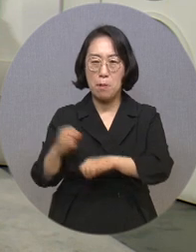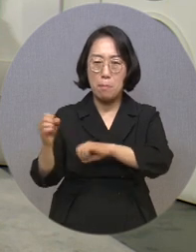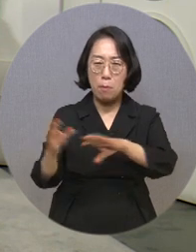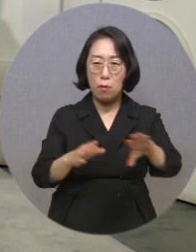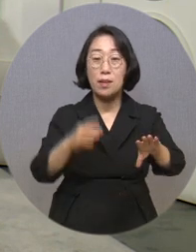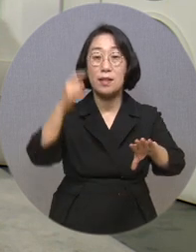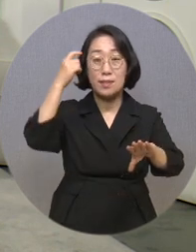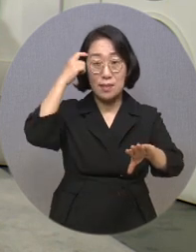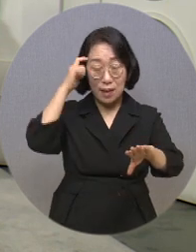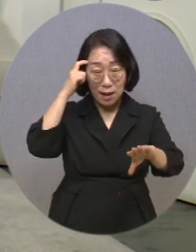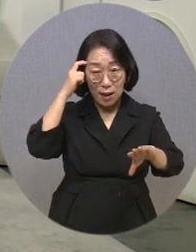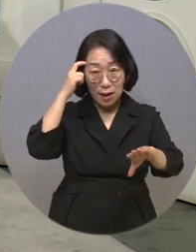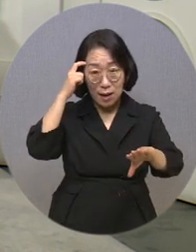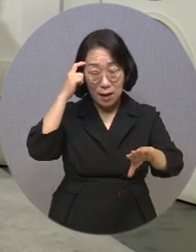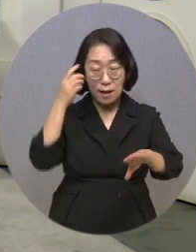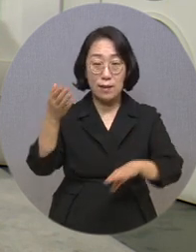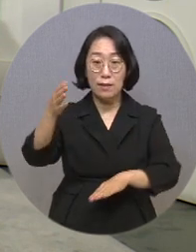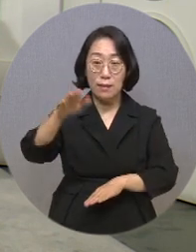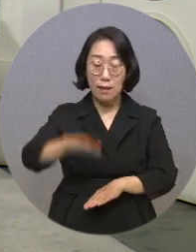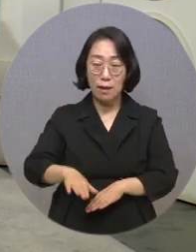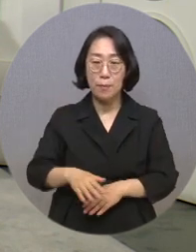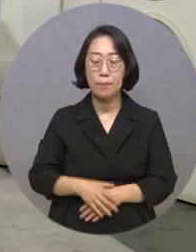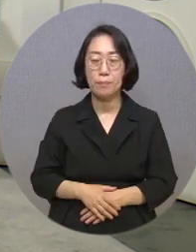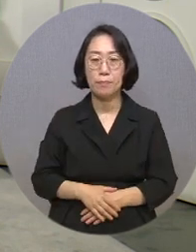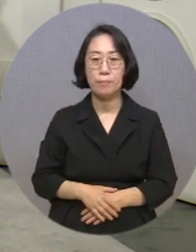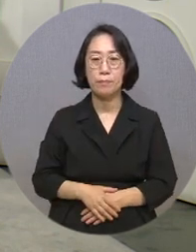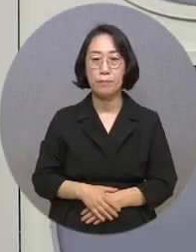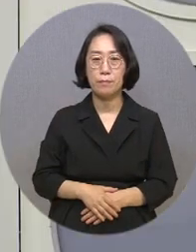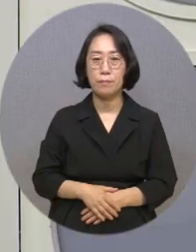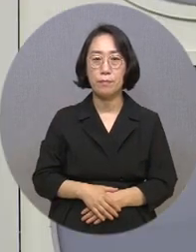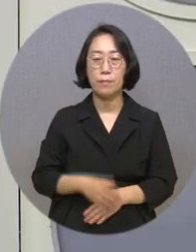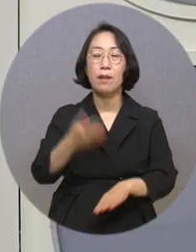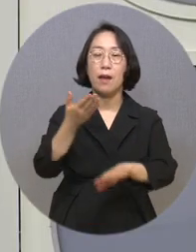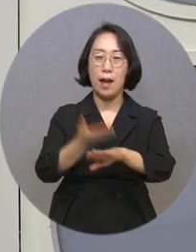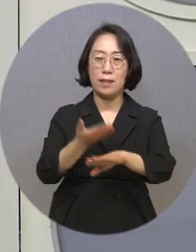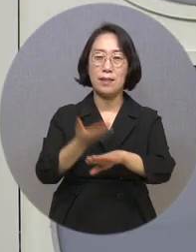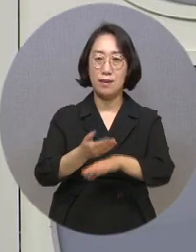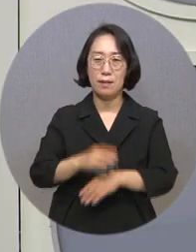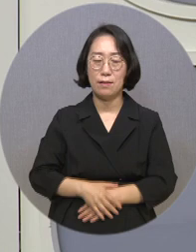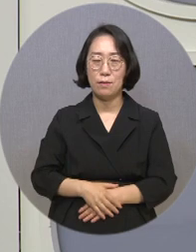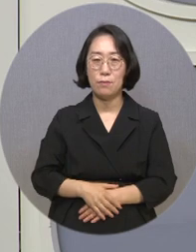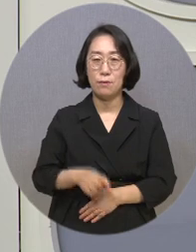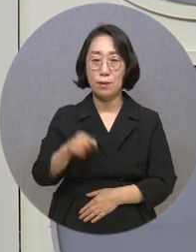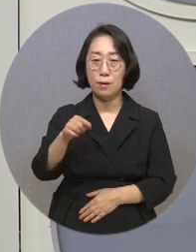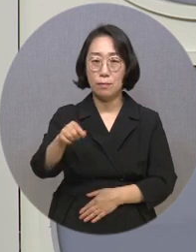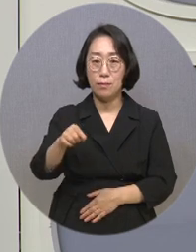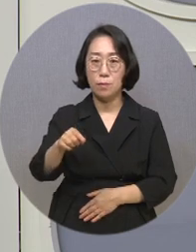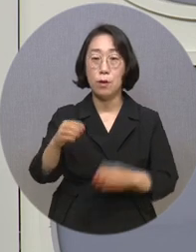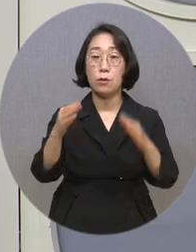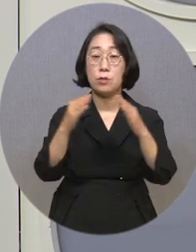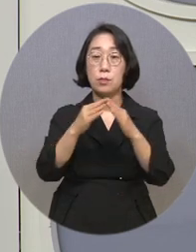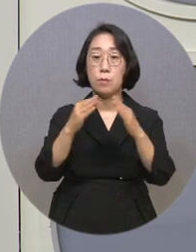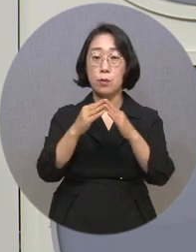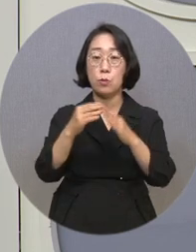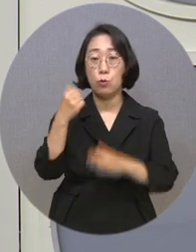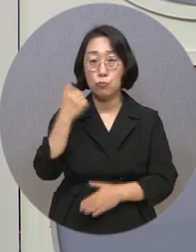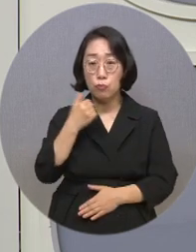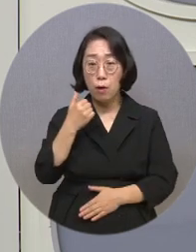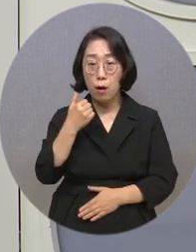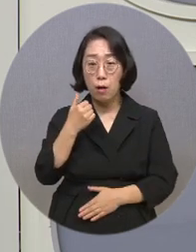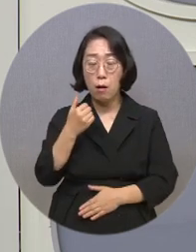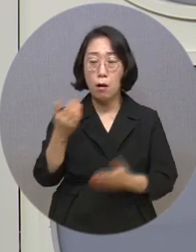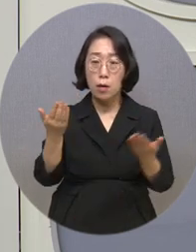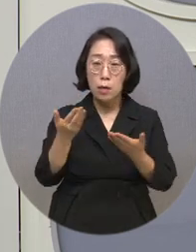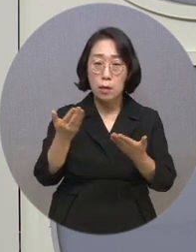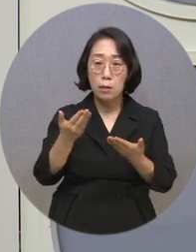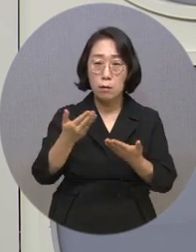이렇게 생각하는 분들이 계시는데 그거는 아니라고 생각해요. 왜냐하면 집에서 누가 다 직장 나가고